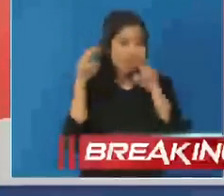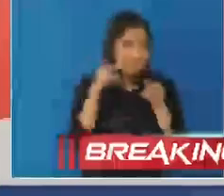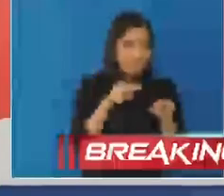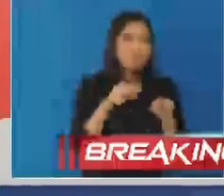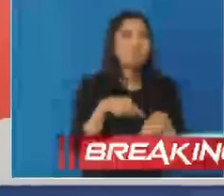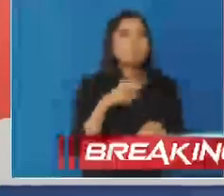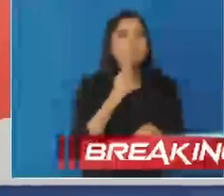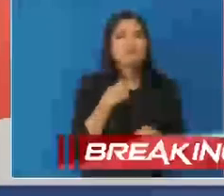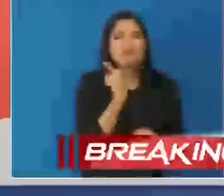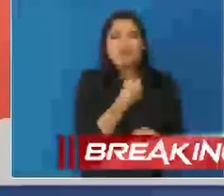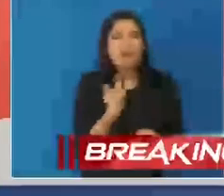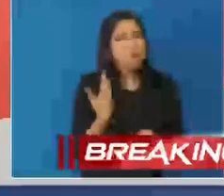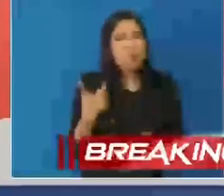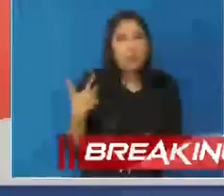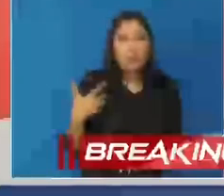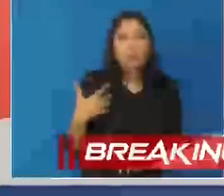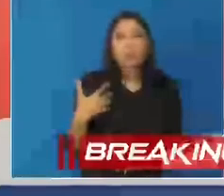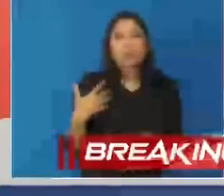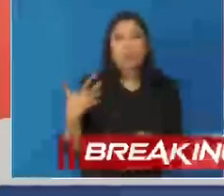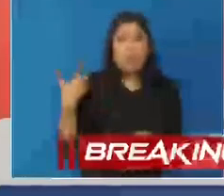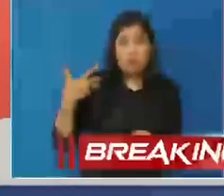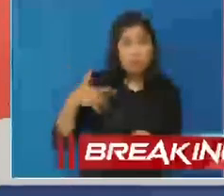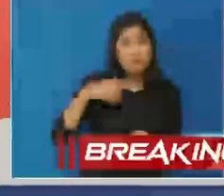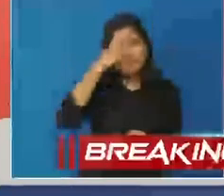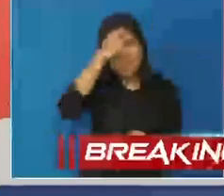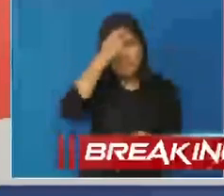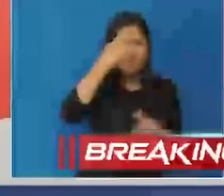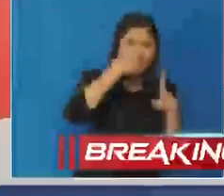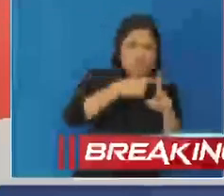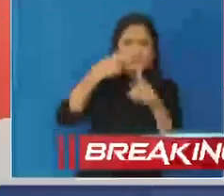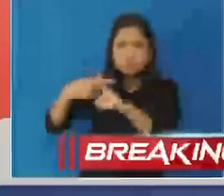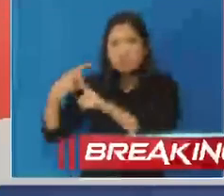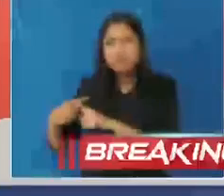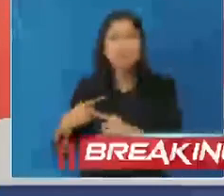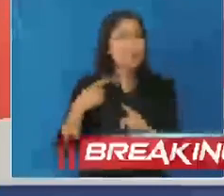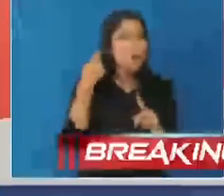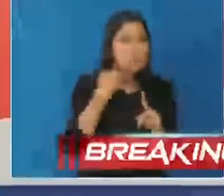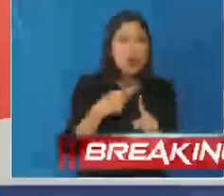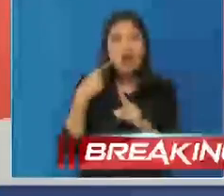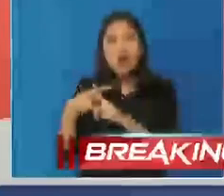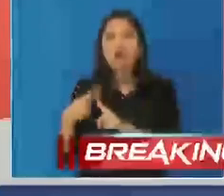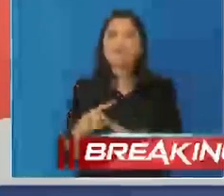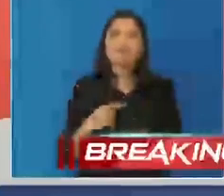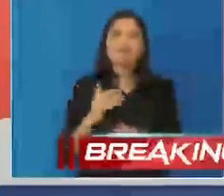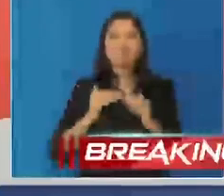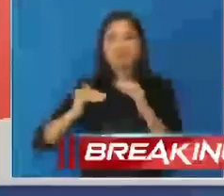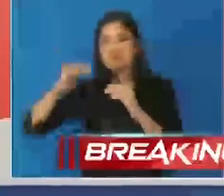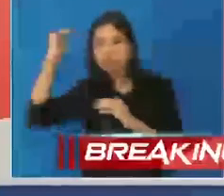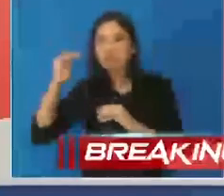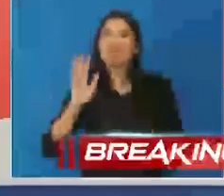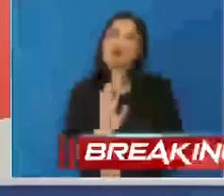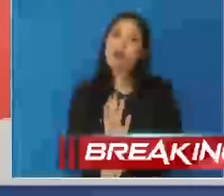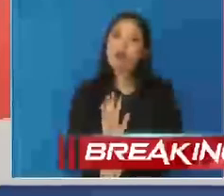tidak menginginkan penambahan kasus ini menjadi semakin tinggi dan penularan di tengah